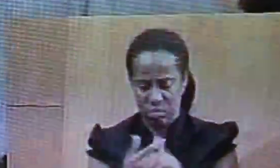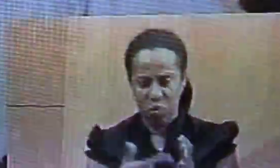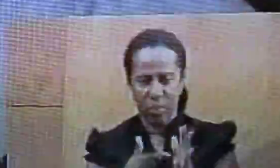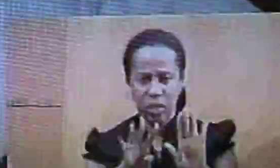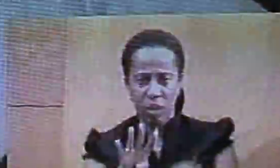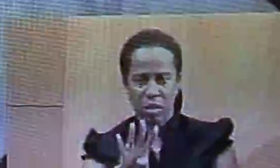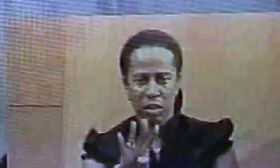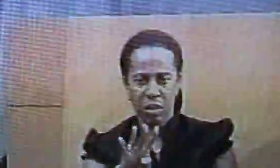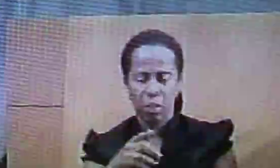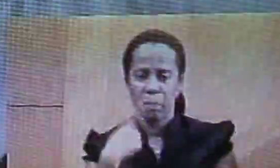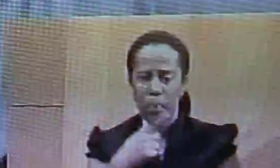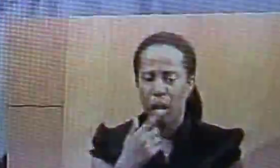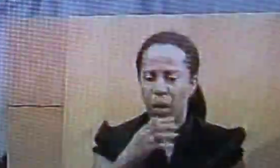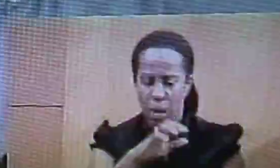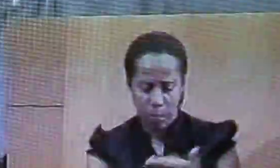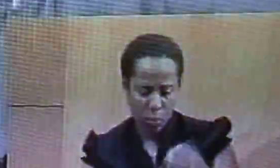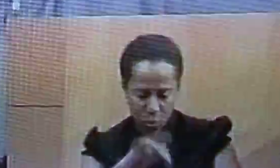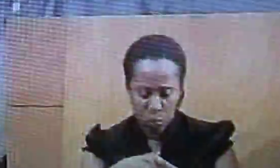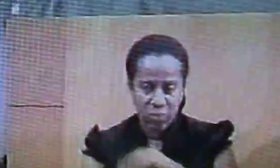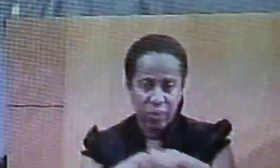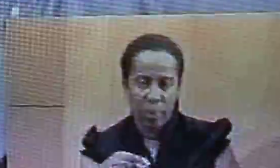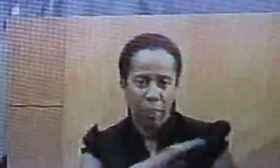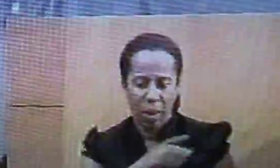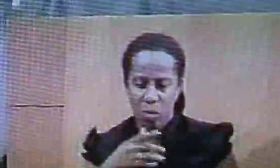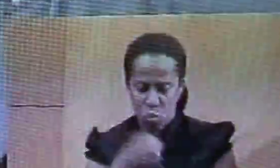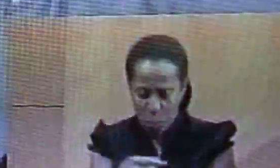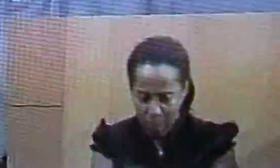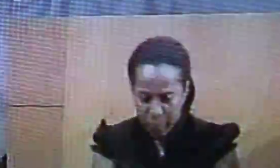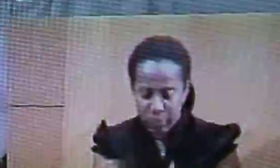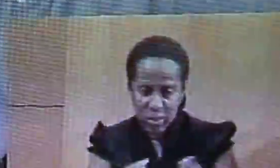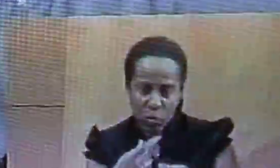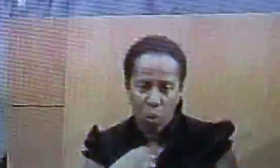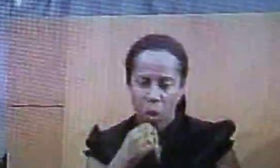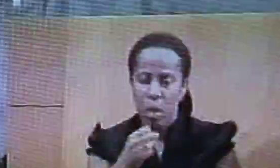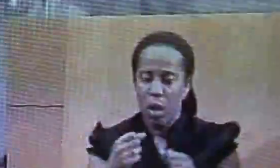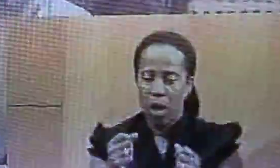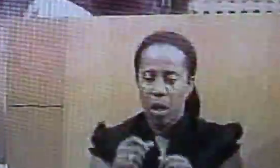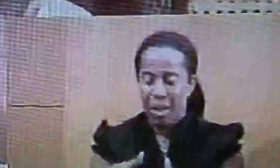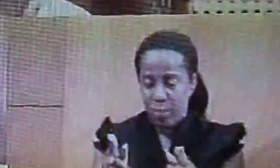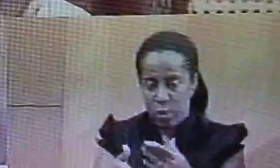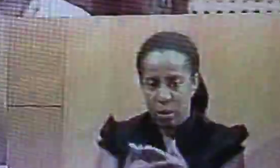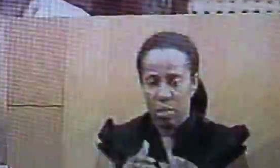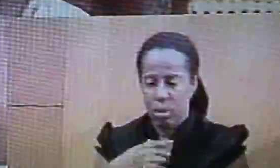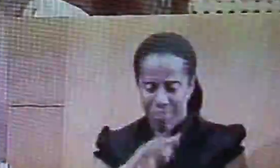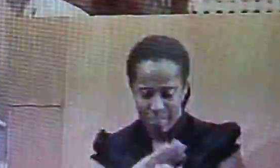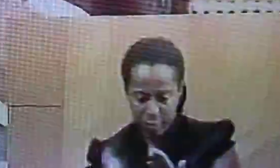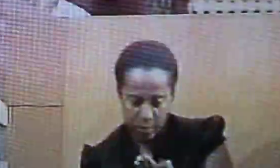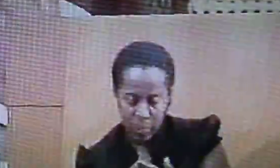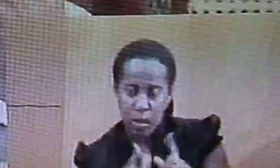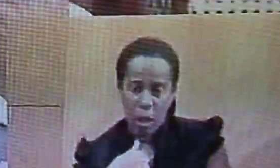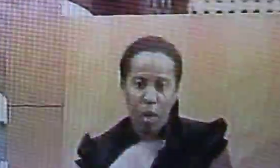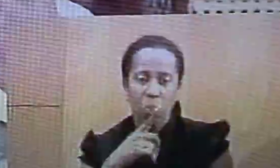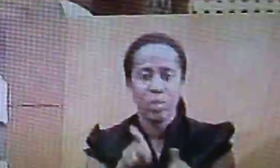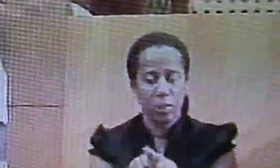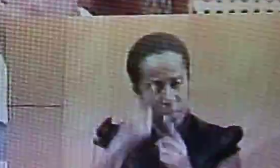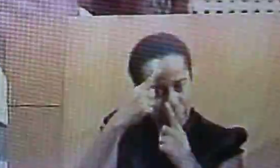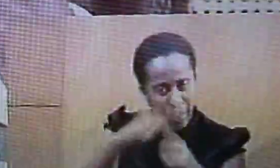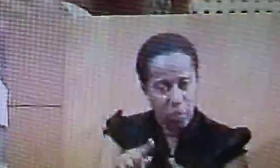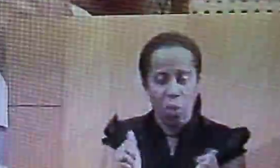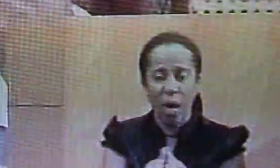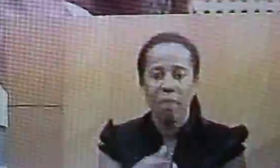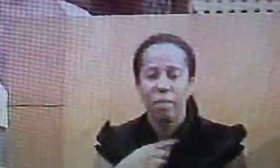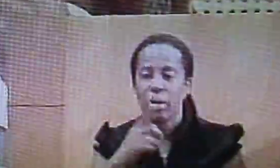rapport contradictoire qui a été fait par l'exécutif à l'époque, parce que, qui a été annexé et qui contestait une série